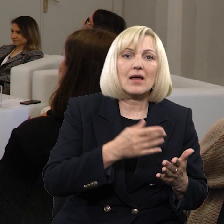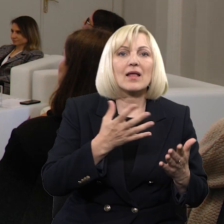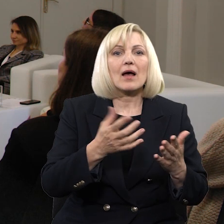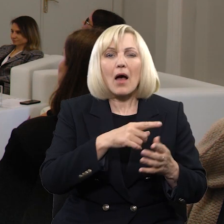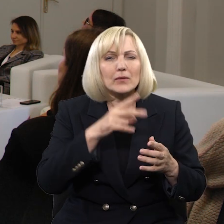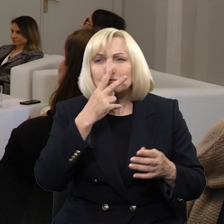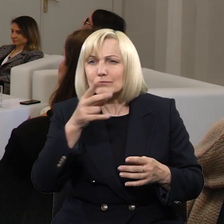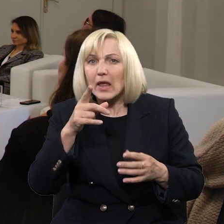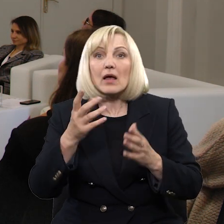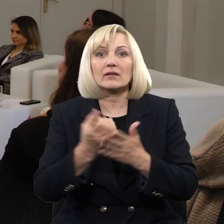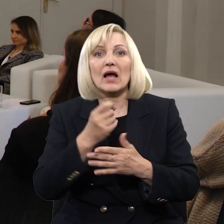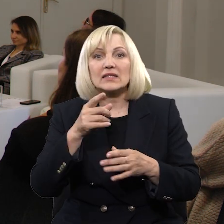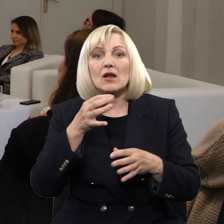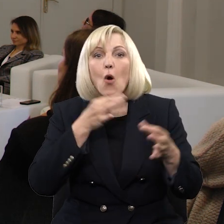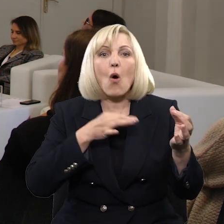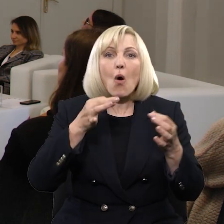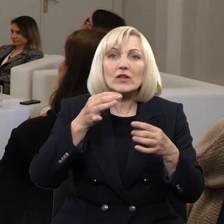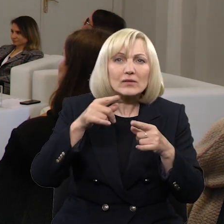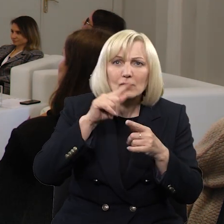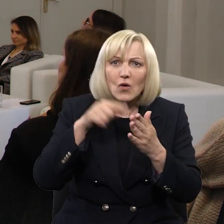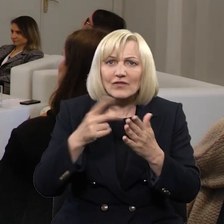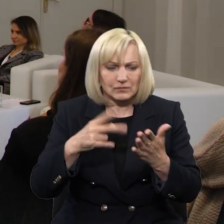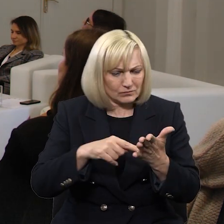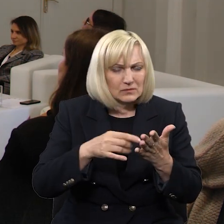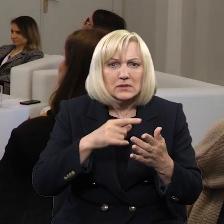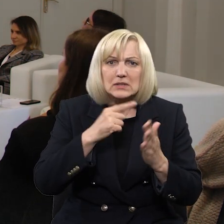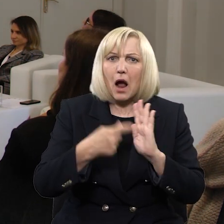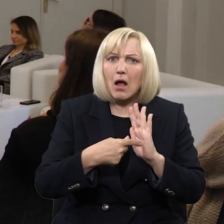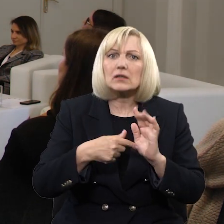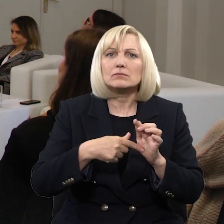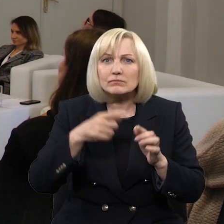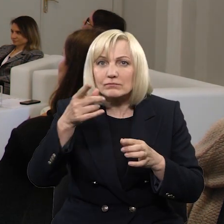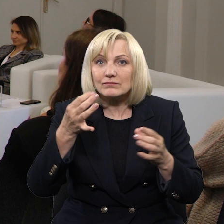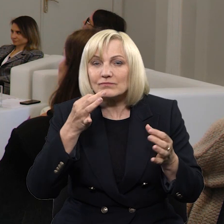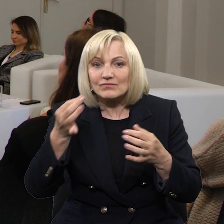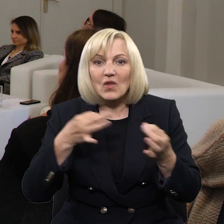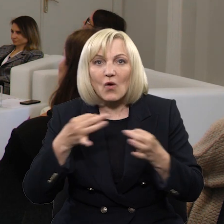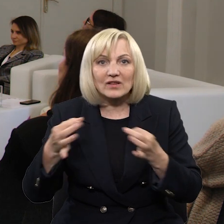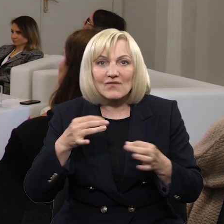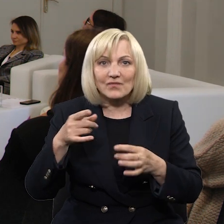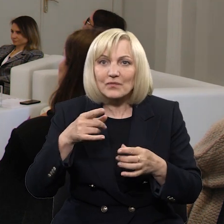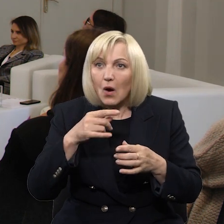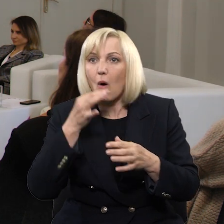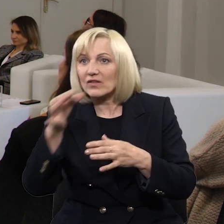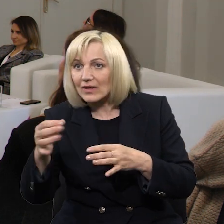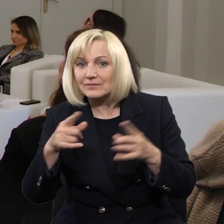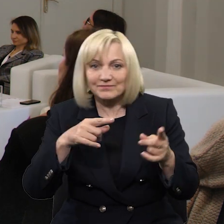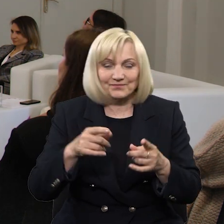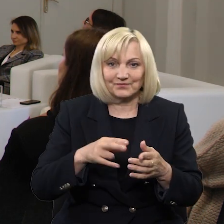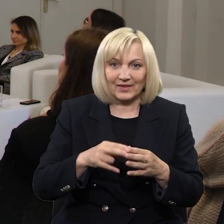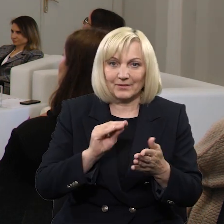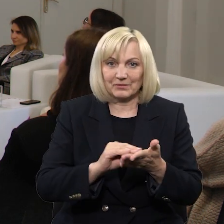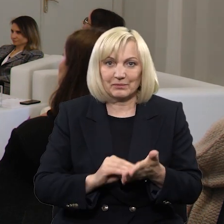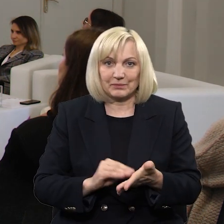ответы на те загадки которые люди получали в виде врученного им персонального планшета